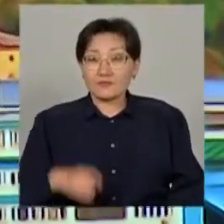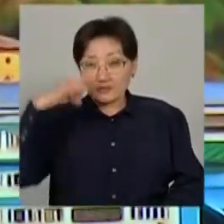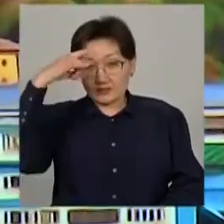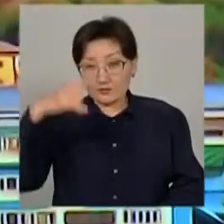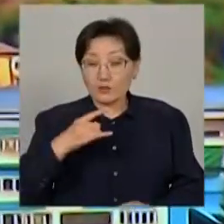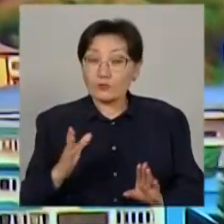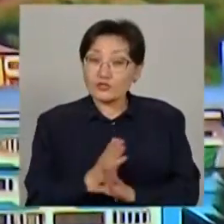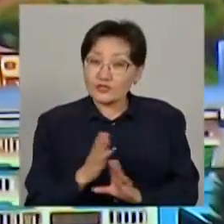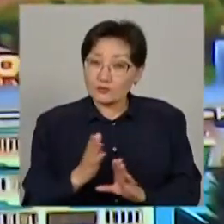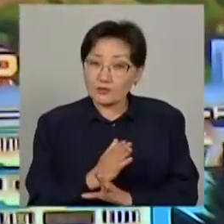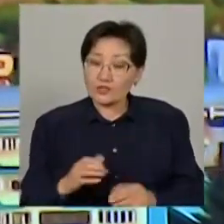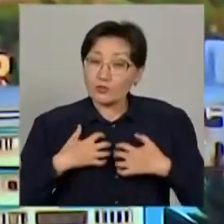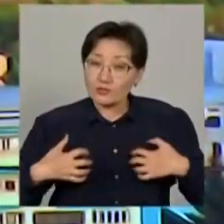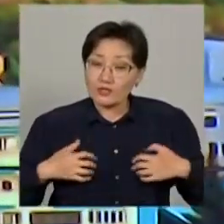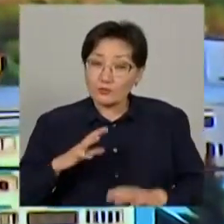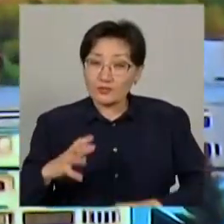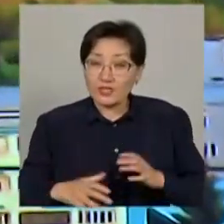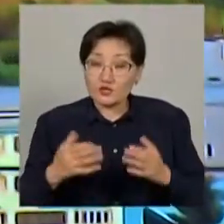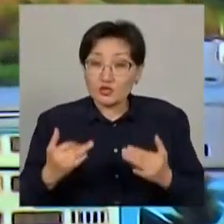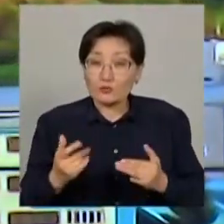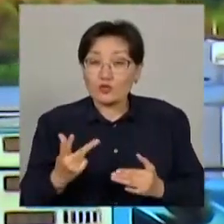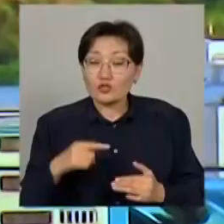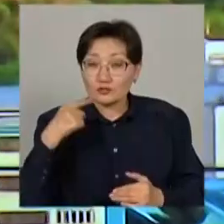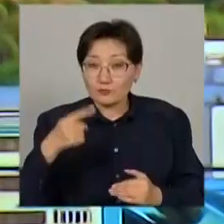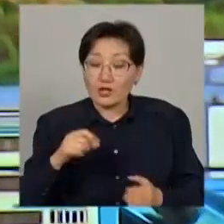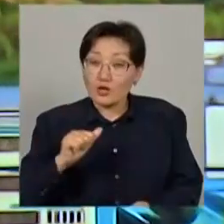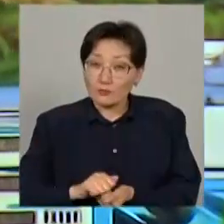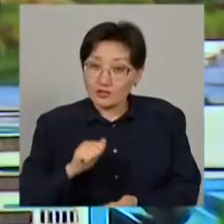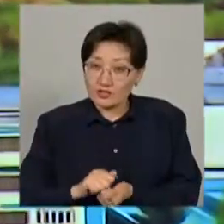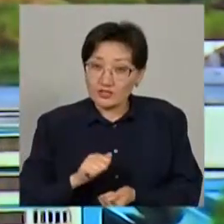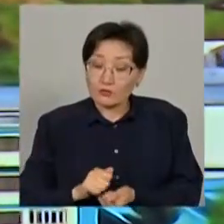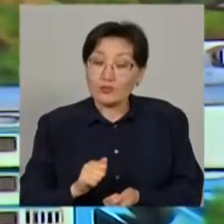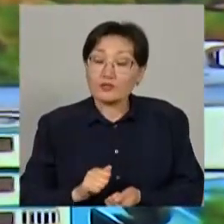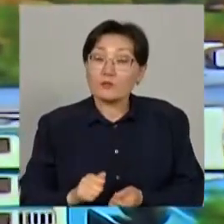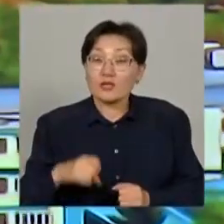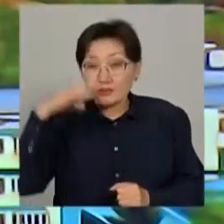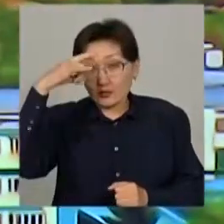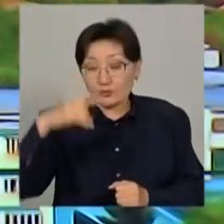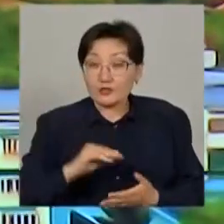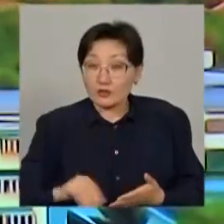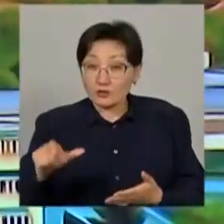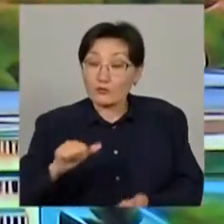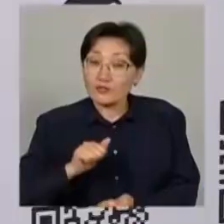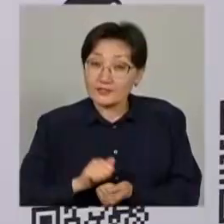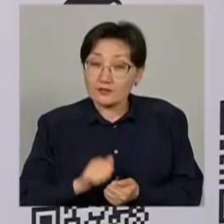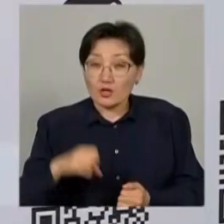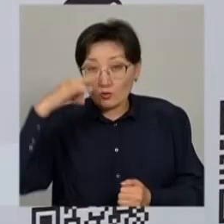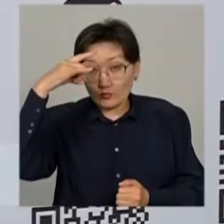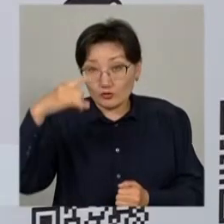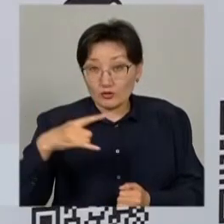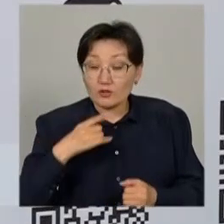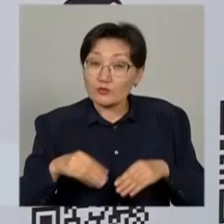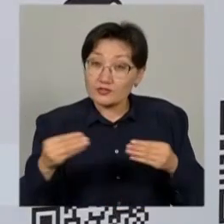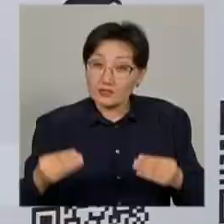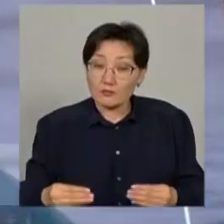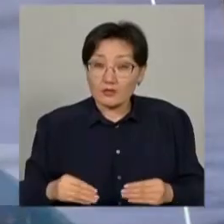Қазақстанның табиғаты мен жан-жануарлар әлемі ендігіде үш тілдегі басылымда жарияланады. Отандық редакторлар басып шығаратын Қазақ Geography